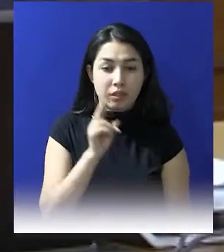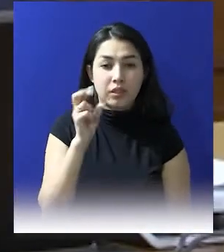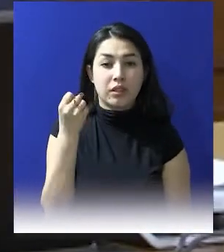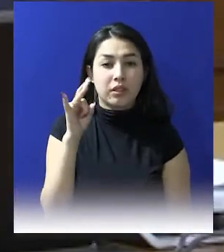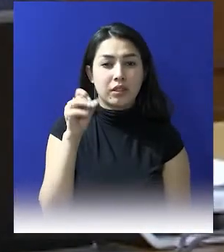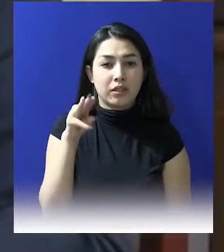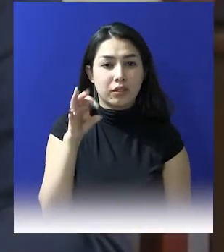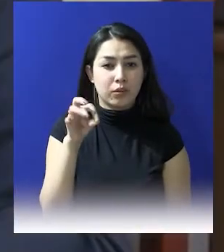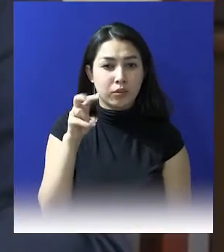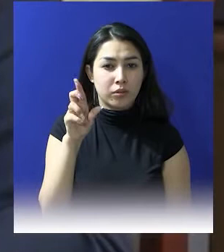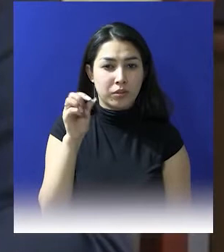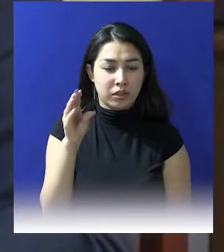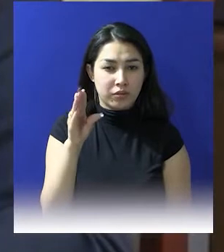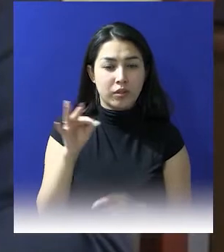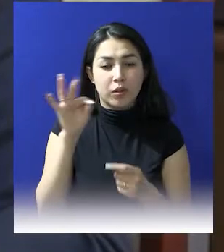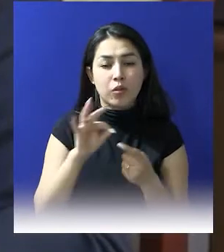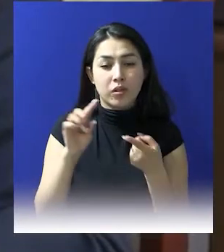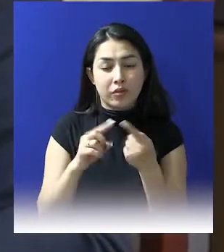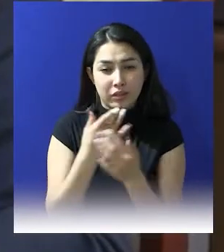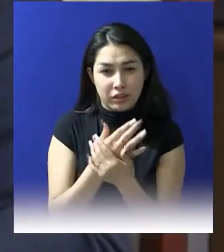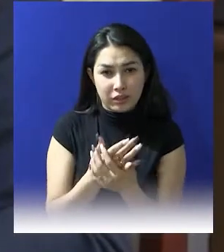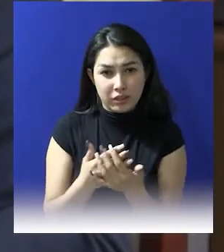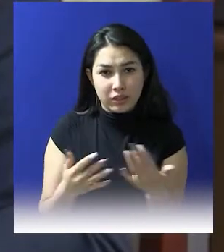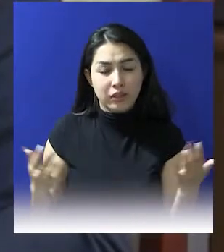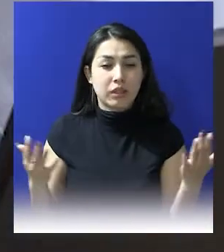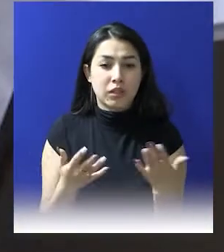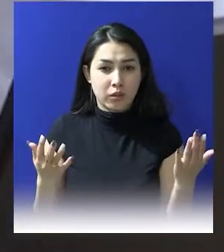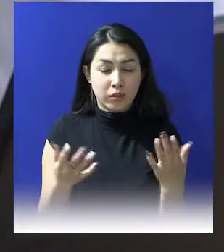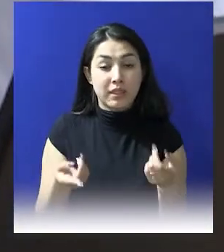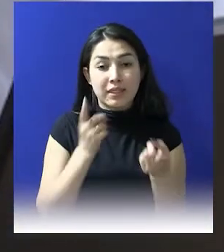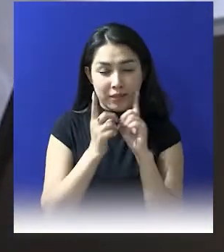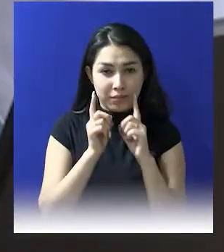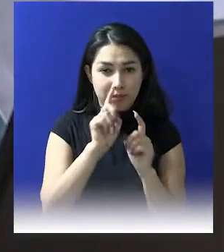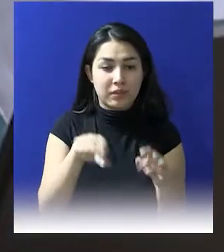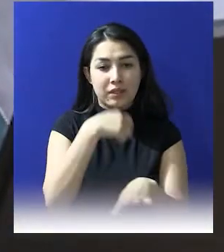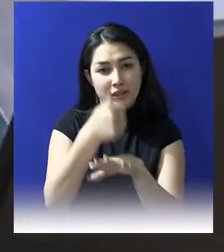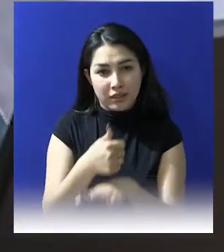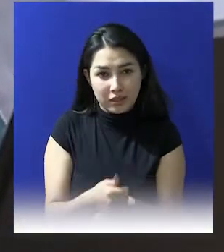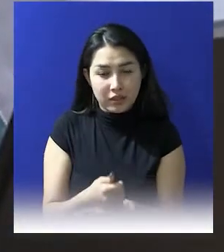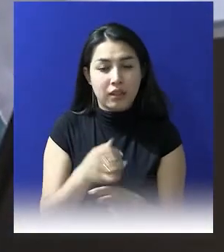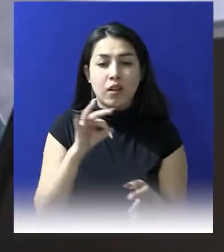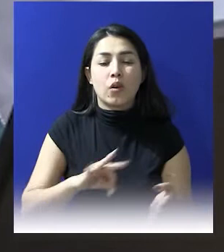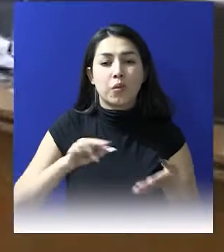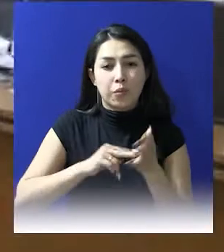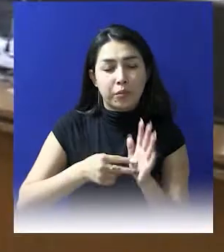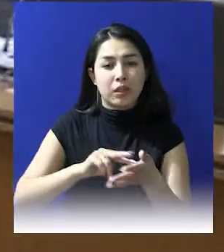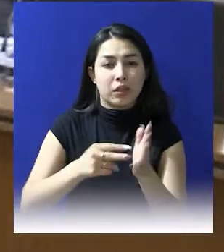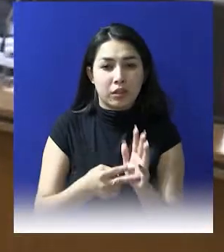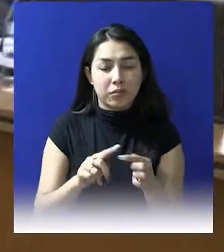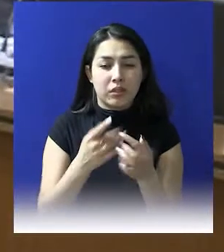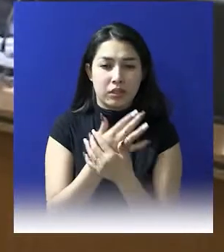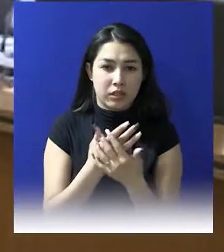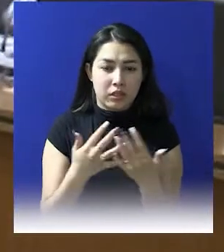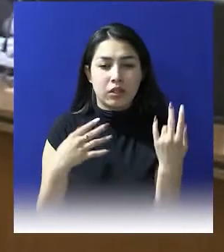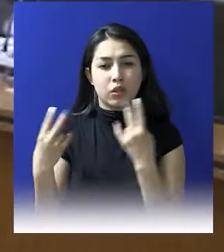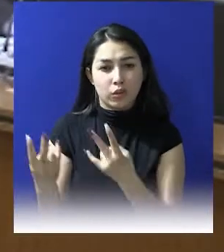Тілеубайұлының айтуынша, бақша, көкөніс дақылдарының көлемі биыл айтарлықтай артқан. Жиын барысында аймақ басшысы егіннің жоспарланған мөлшерінен артық